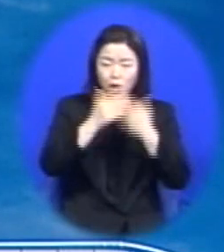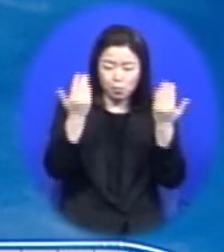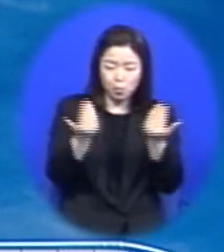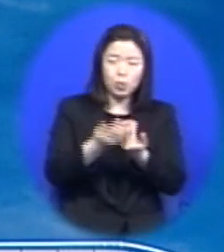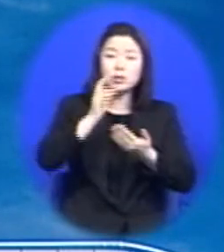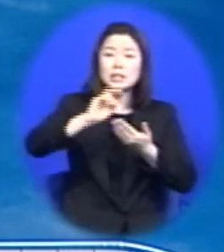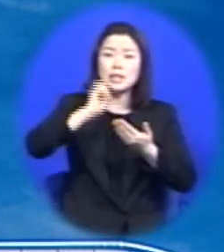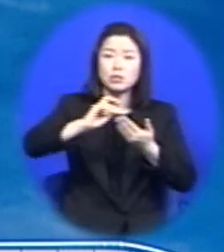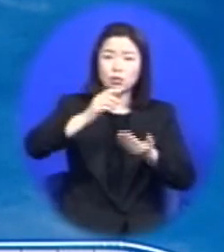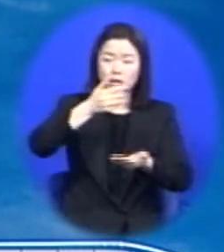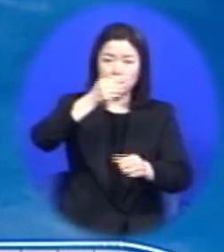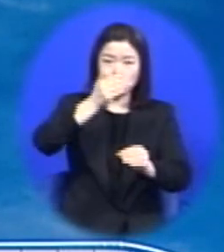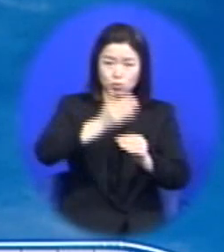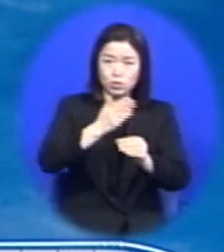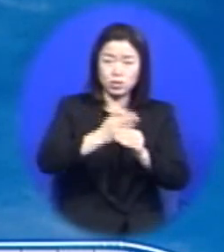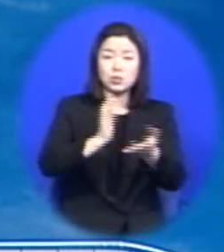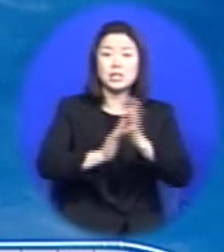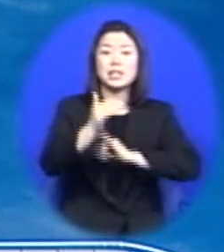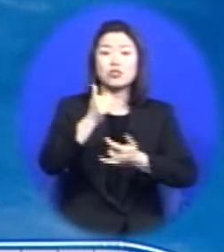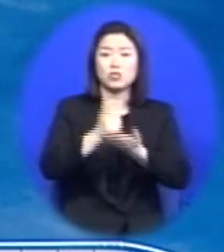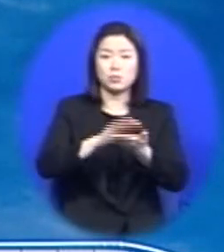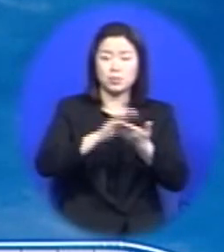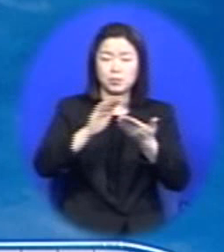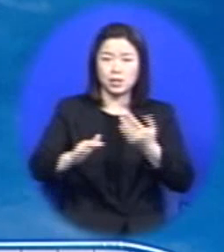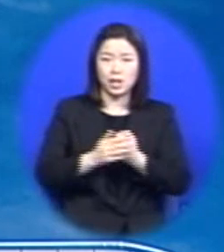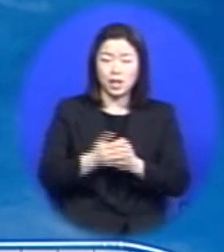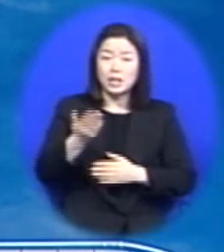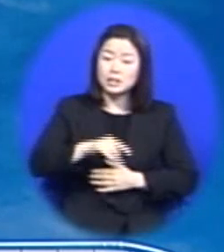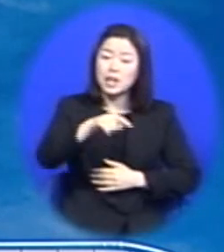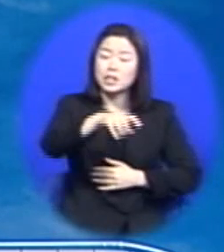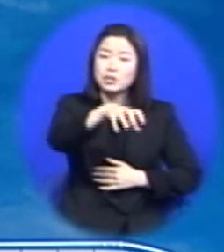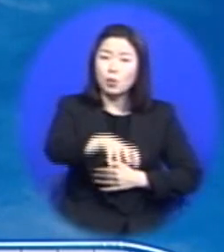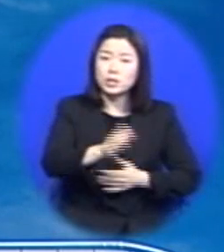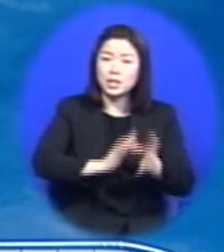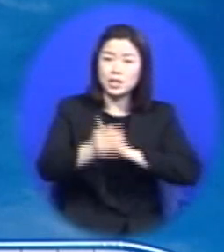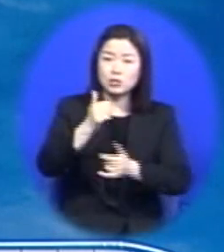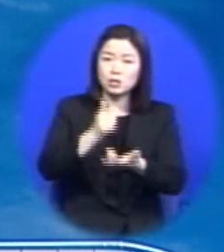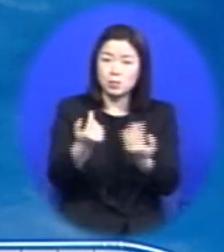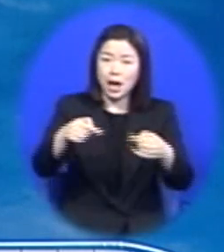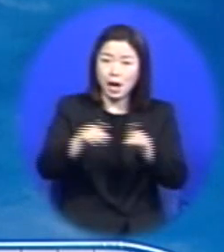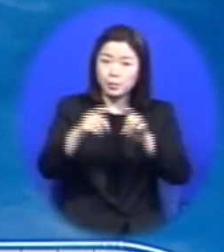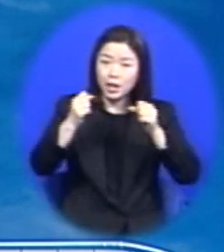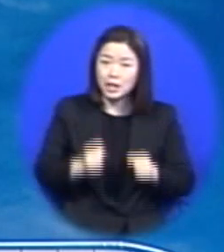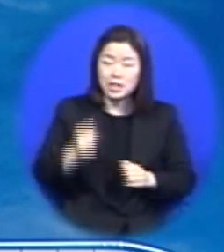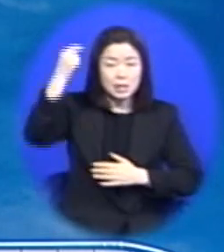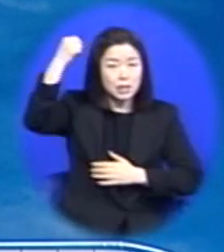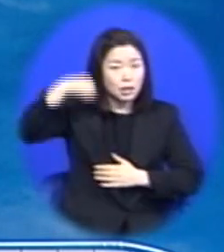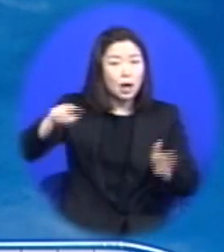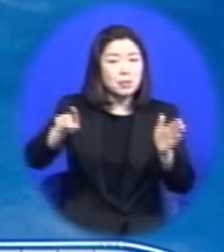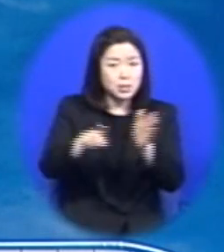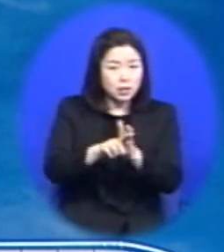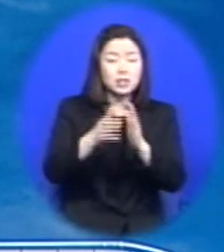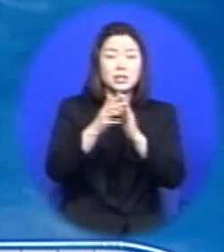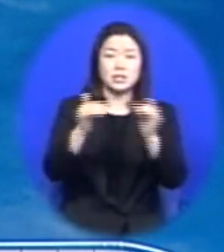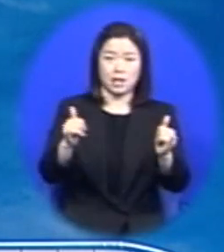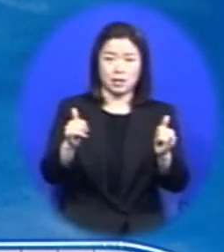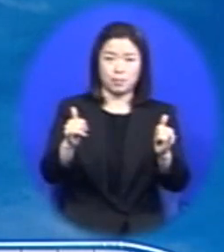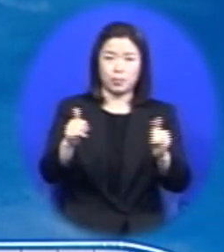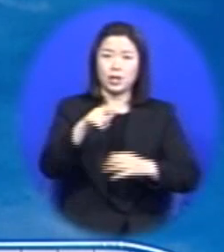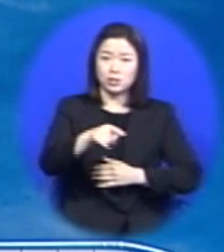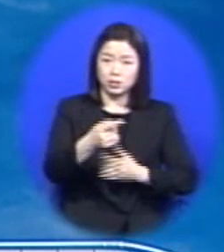예수님이에요. 그러나 예수님이 그 자리에 함께 계시는 것이 믿어지고 느껴지는 사람, 그